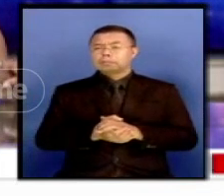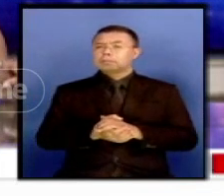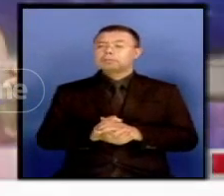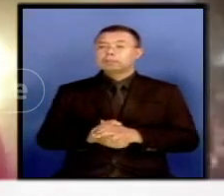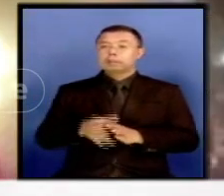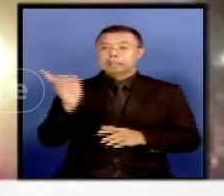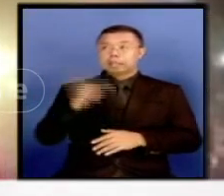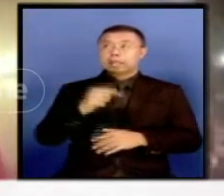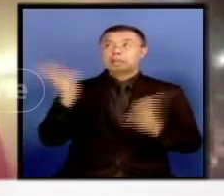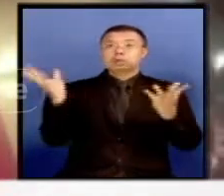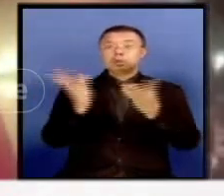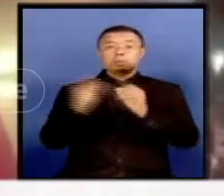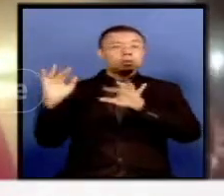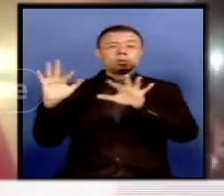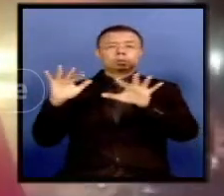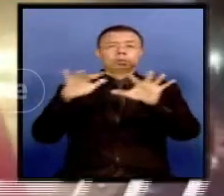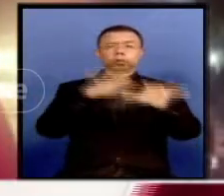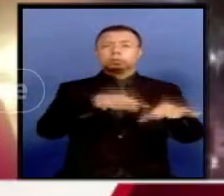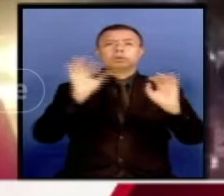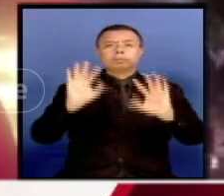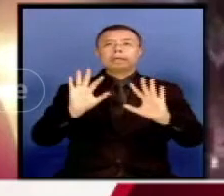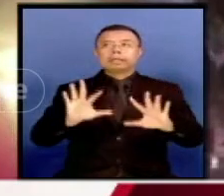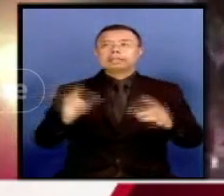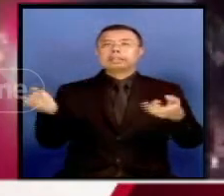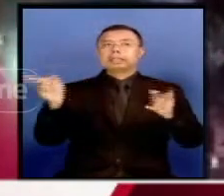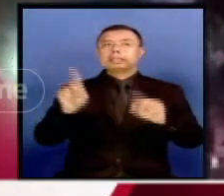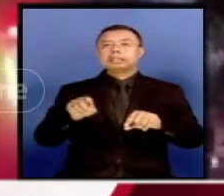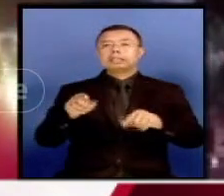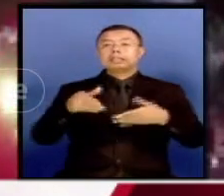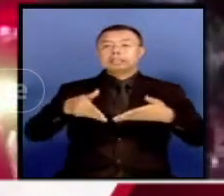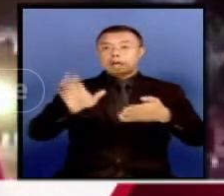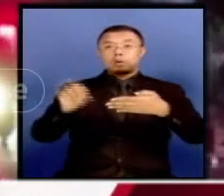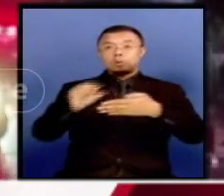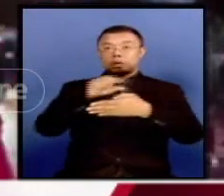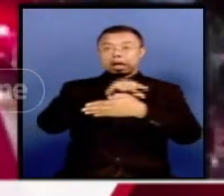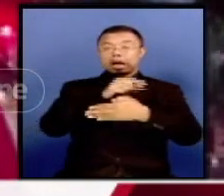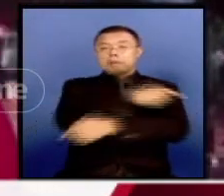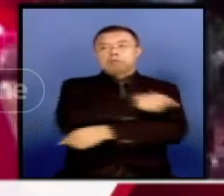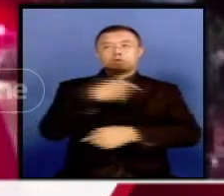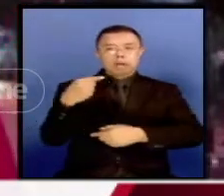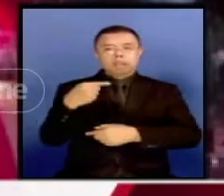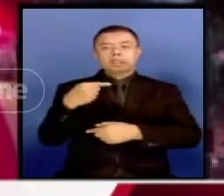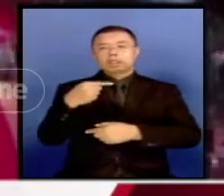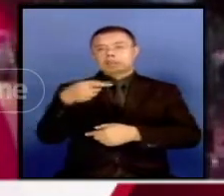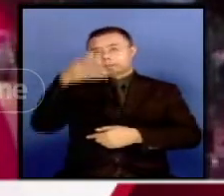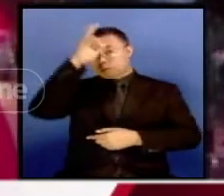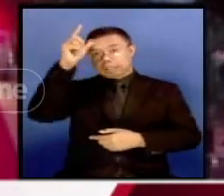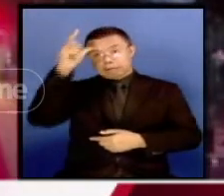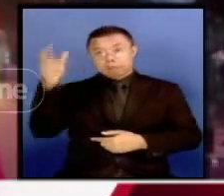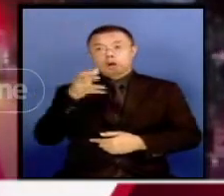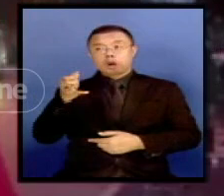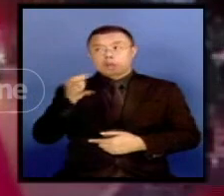sejak puncak volume kendaraan yang terjadi di jalur Pantura, petugas Polres Cirebon Kota